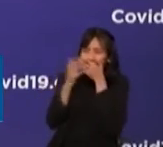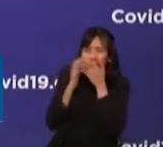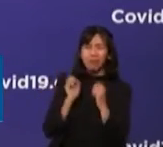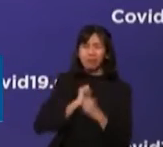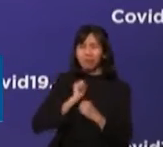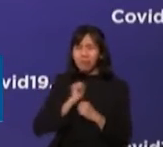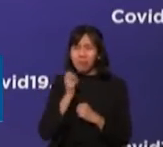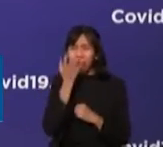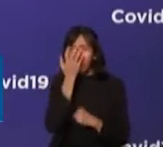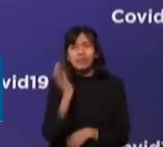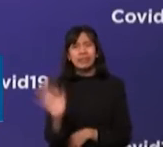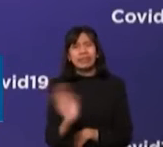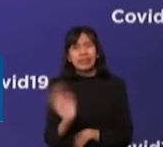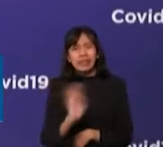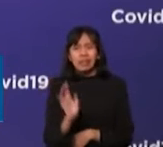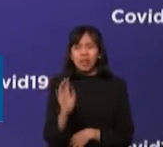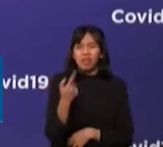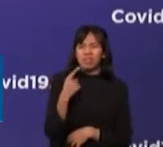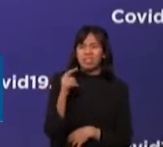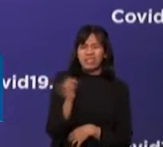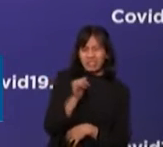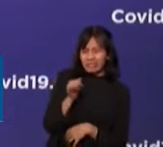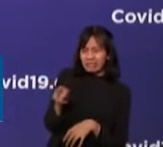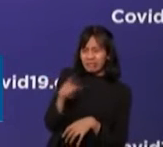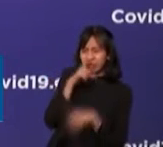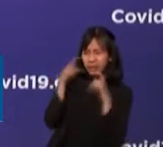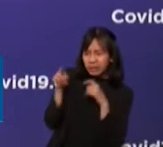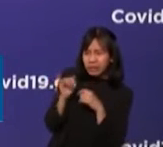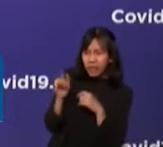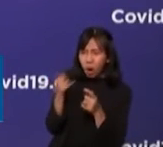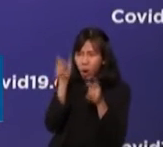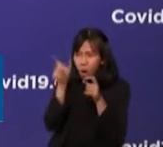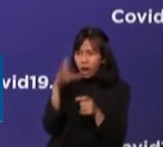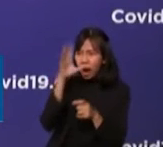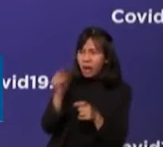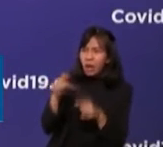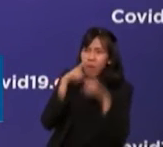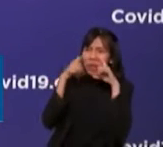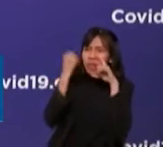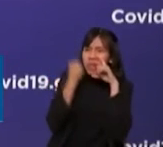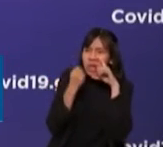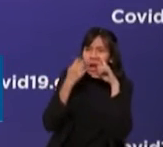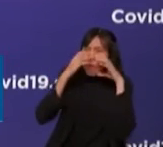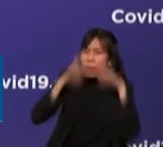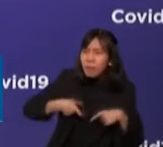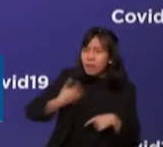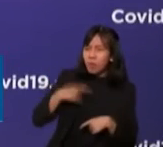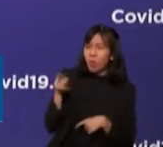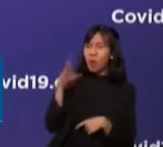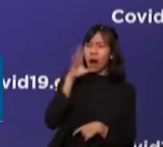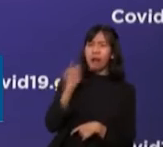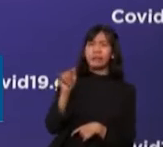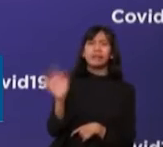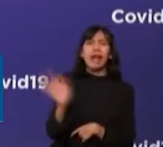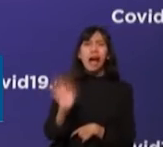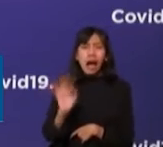merasa ada persoalan, dan jangan jijik. Jangan menganggap ada orang aneh kalau tidak mau melepaskan maskernya. Justru kita harus